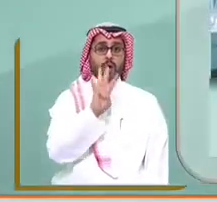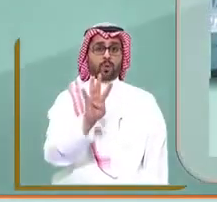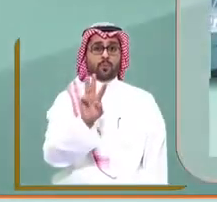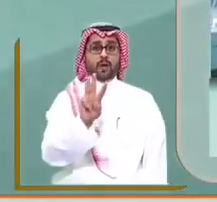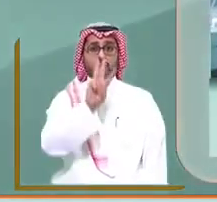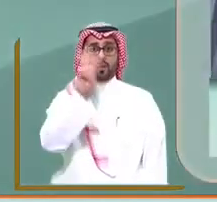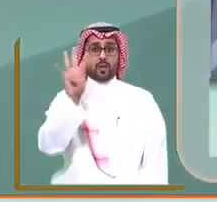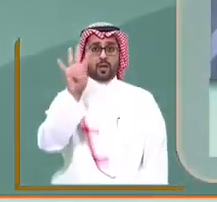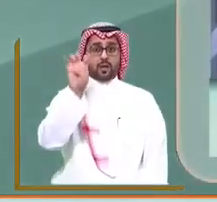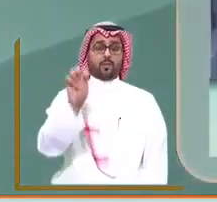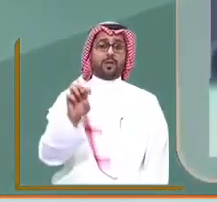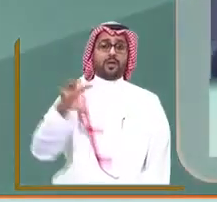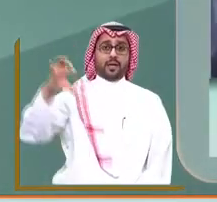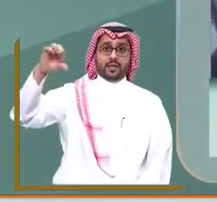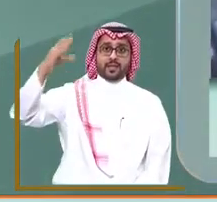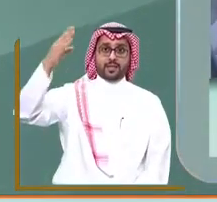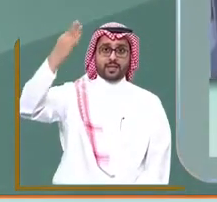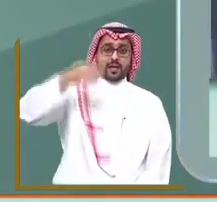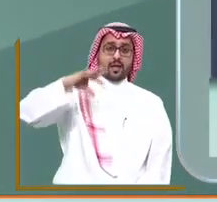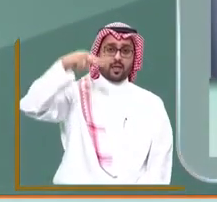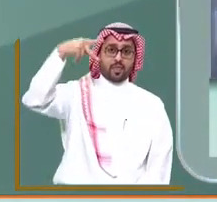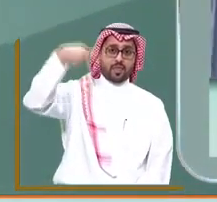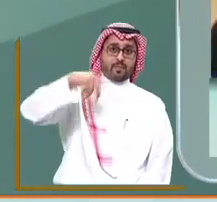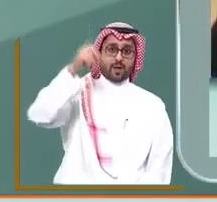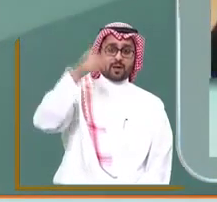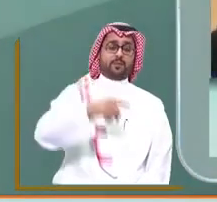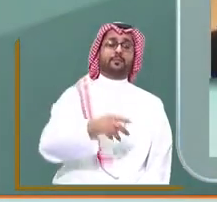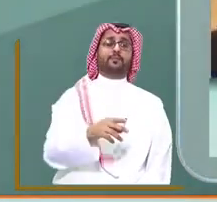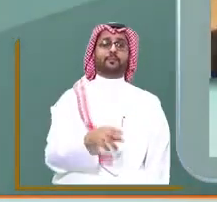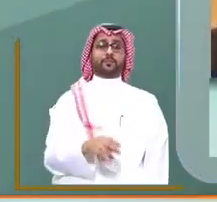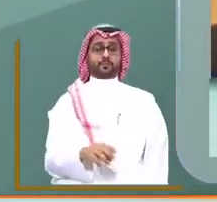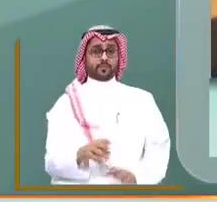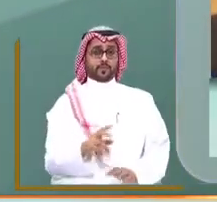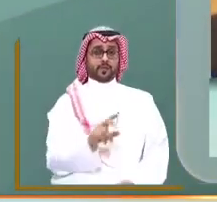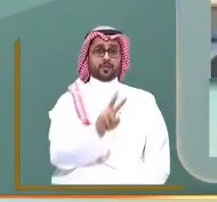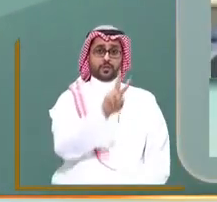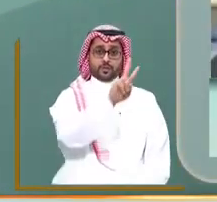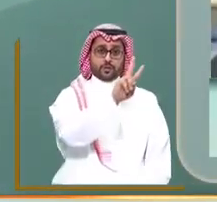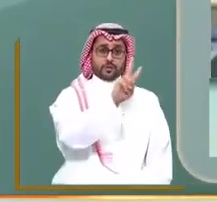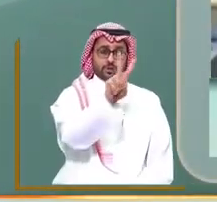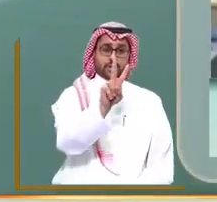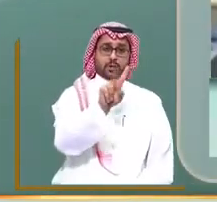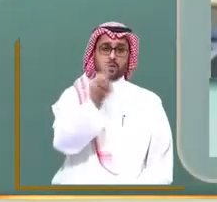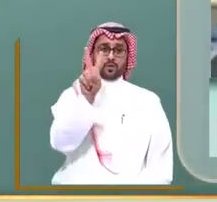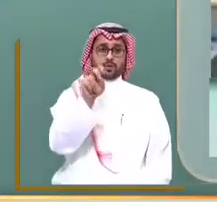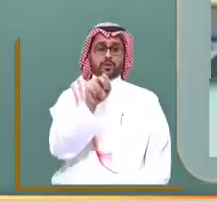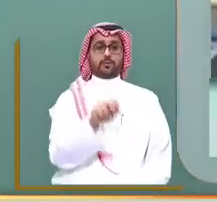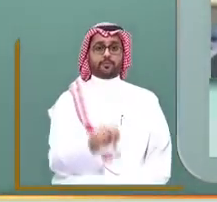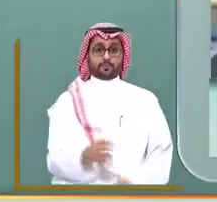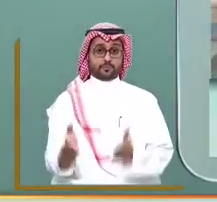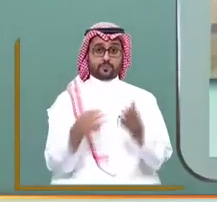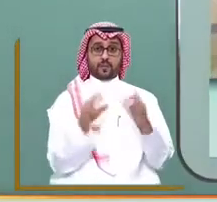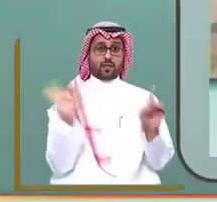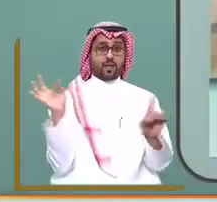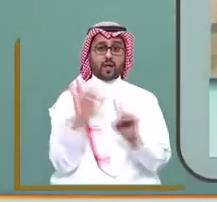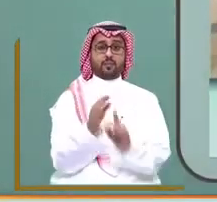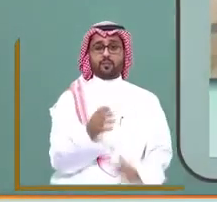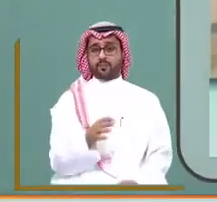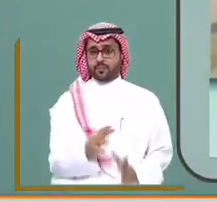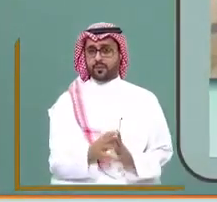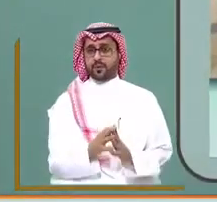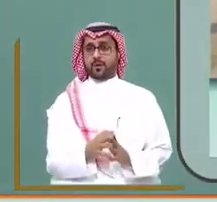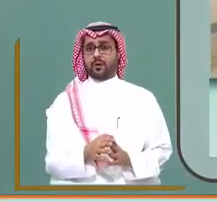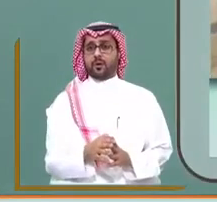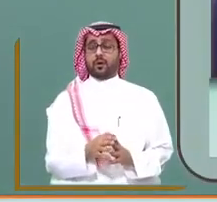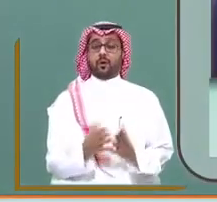1/1443 وموافق 9/8/2021. هذا طبعا يأتي ضمن سياق ضمن عدة